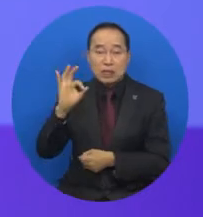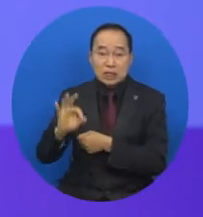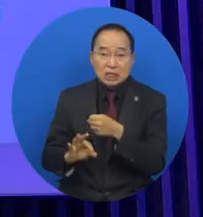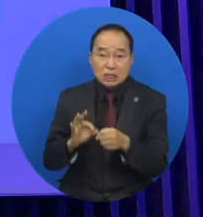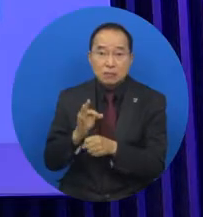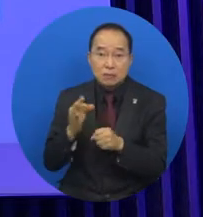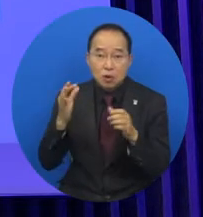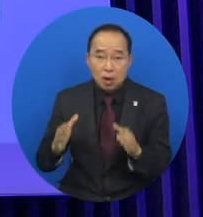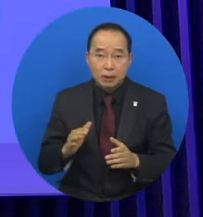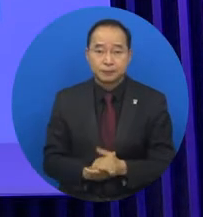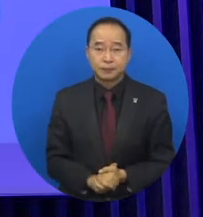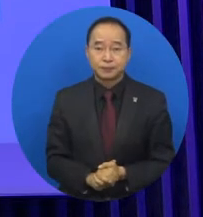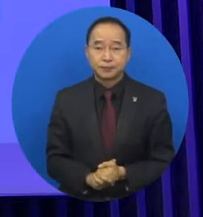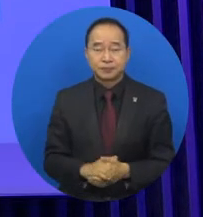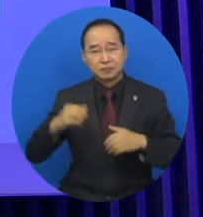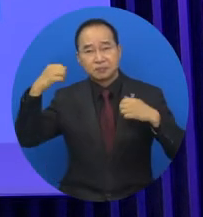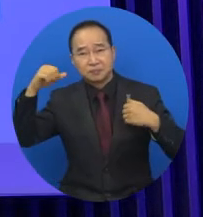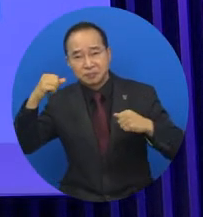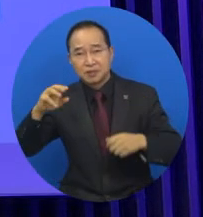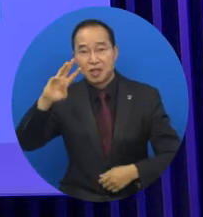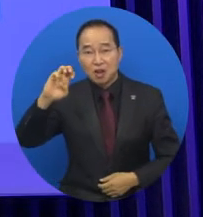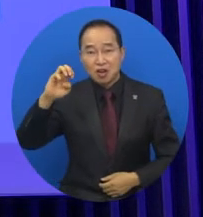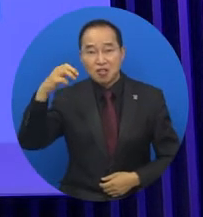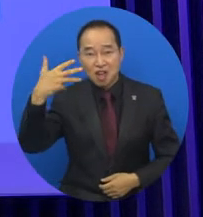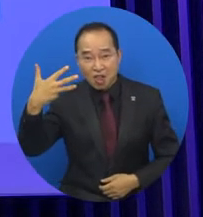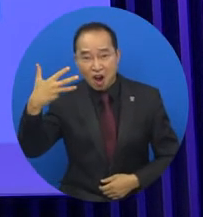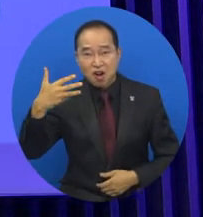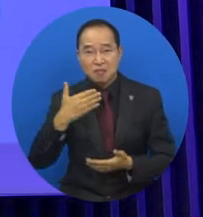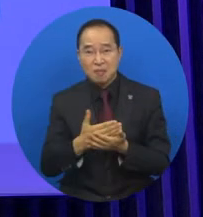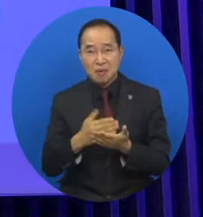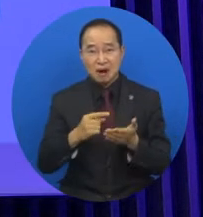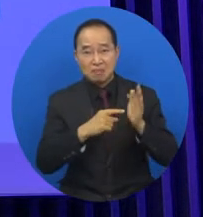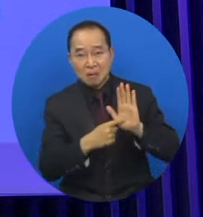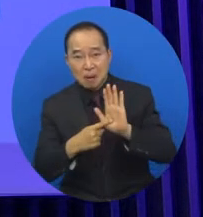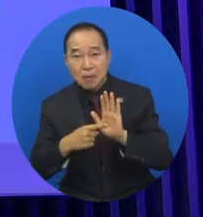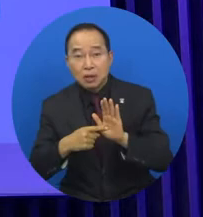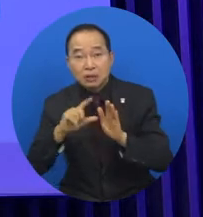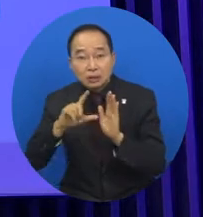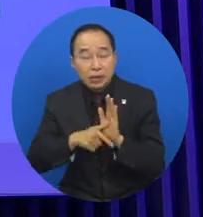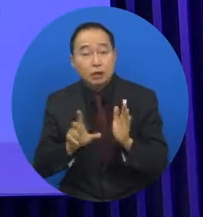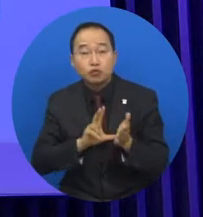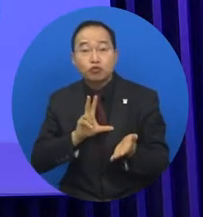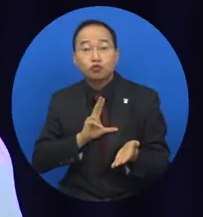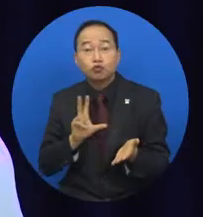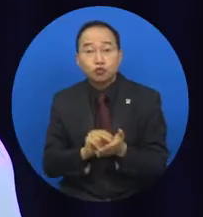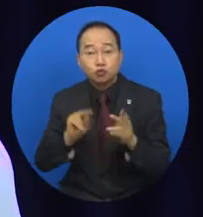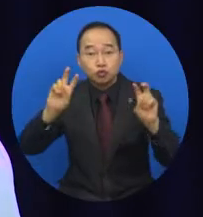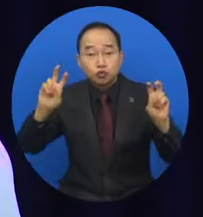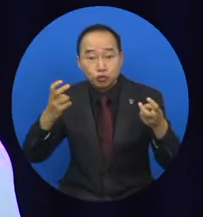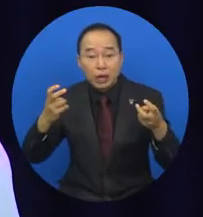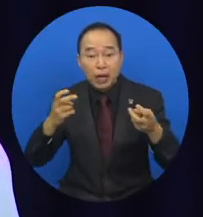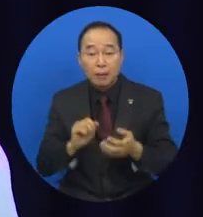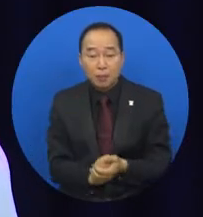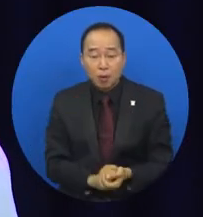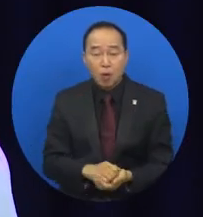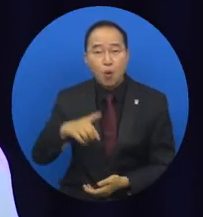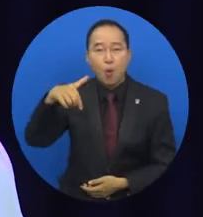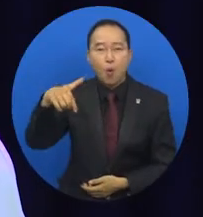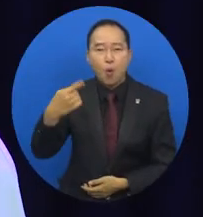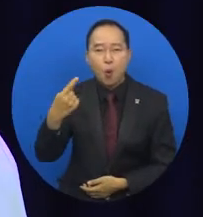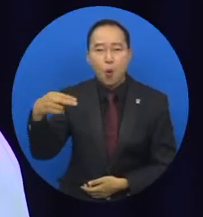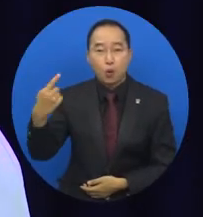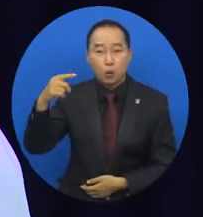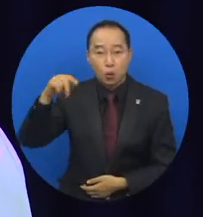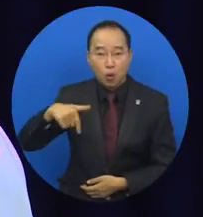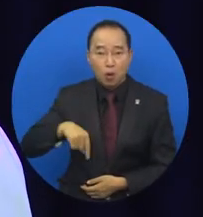떠올랐고요. 근 10년에 거쳐서 38편의 안무들을 해내면서 고독 댄스 시리즈를